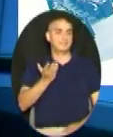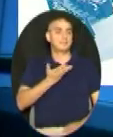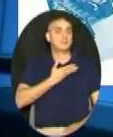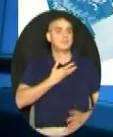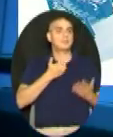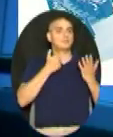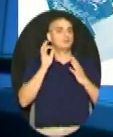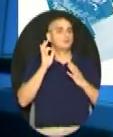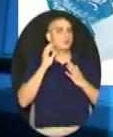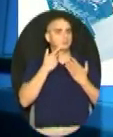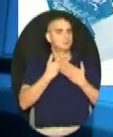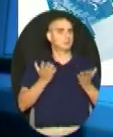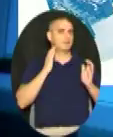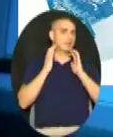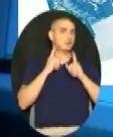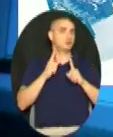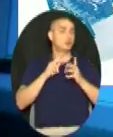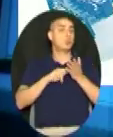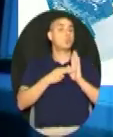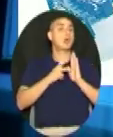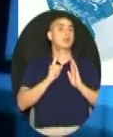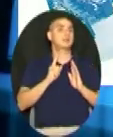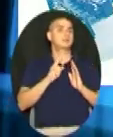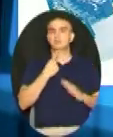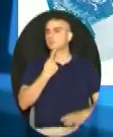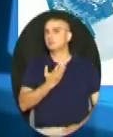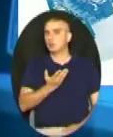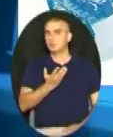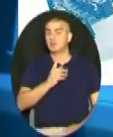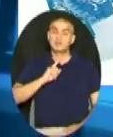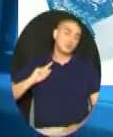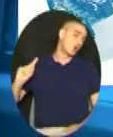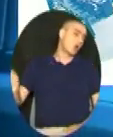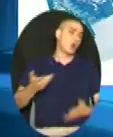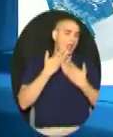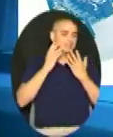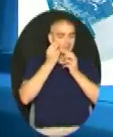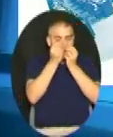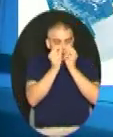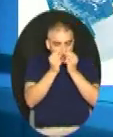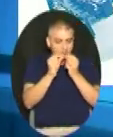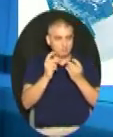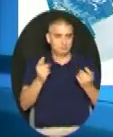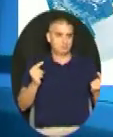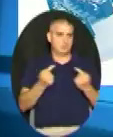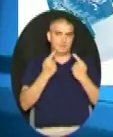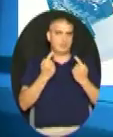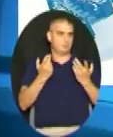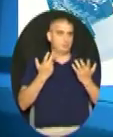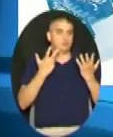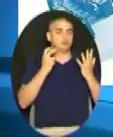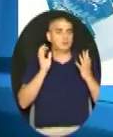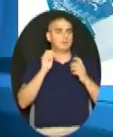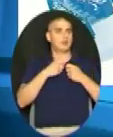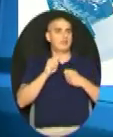מקבלים 60% מהחשיפה התקשורתית הפוליטית. כלומר, על יתר החשיפה, על הפירורים רבים,